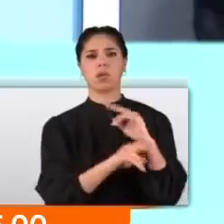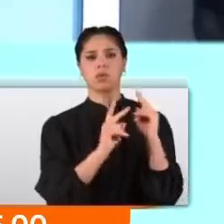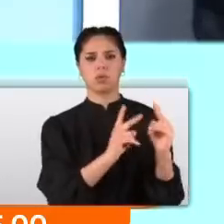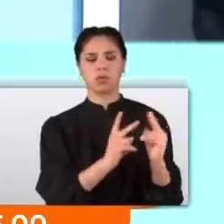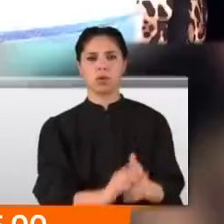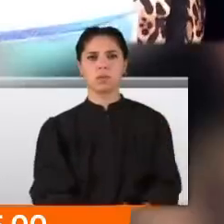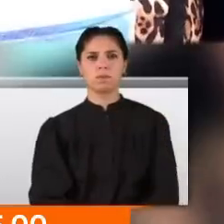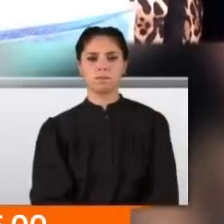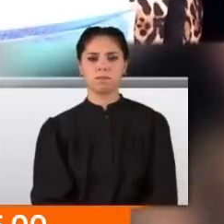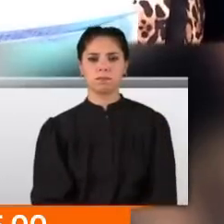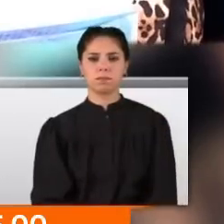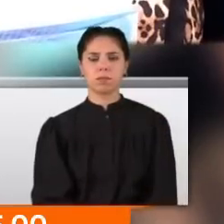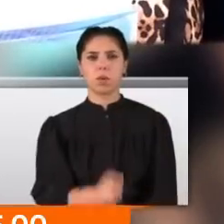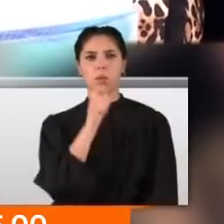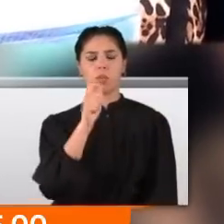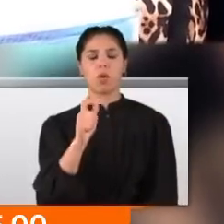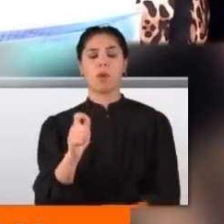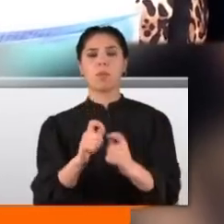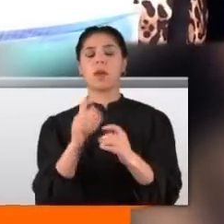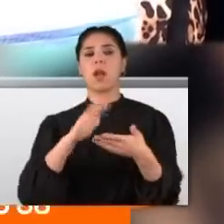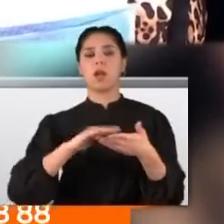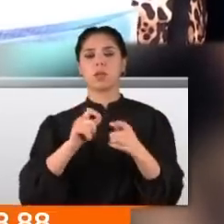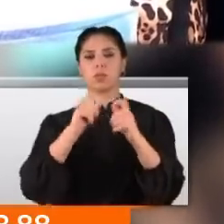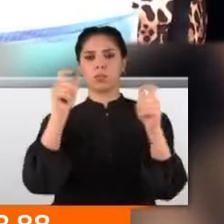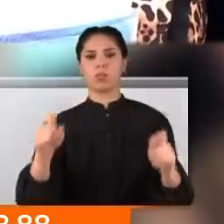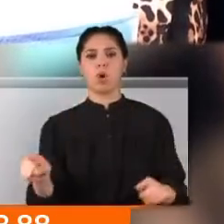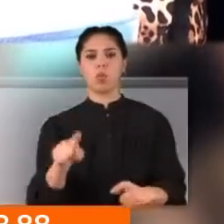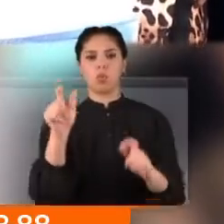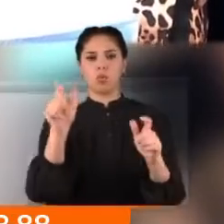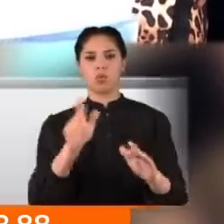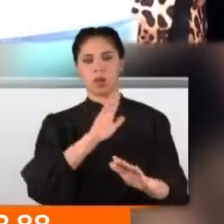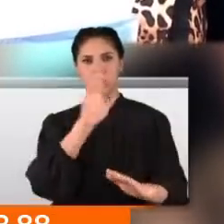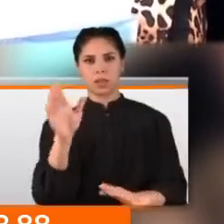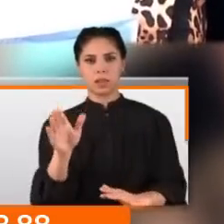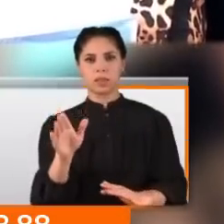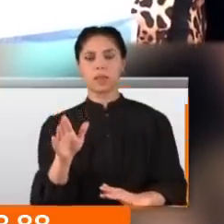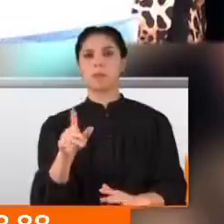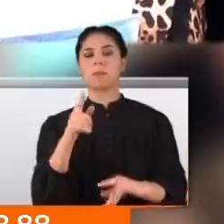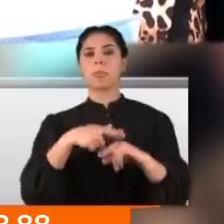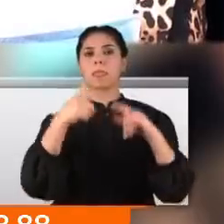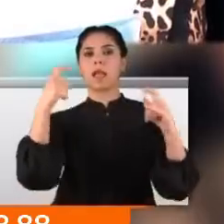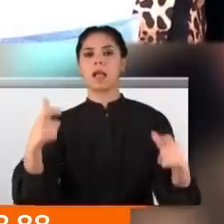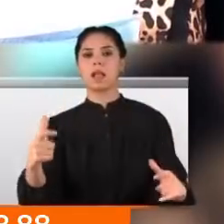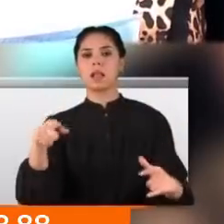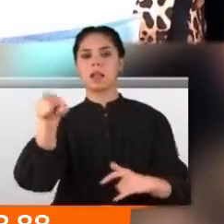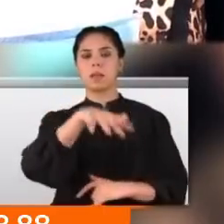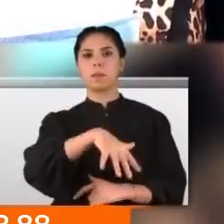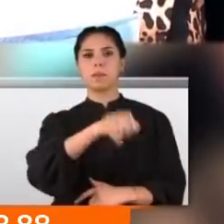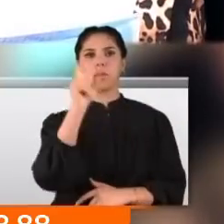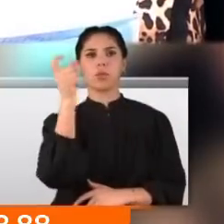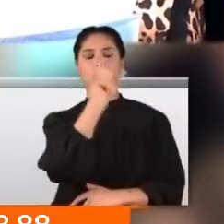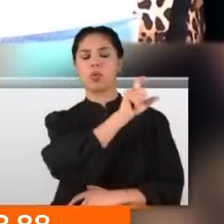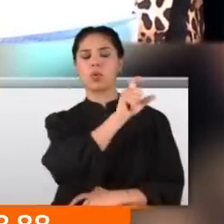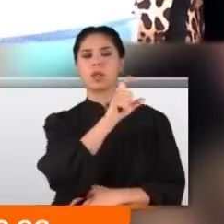be canım be. Muhabirimiz Burak da Urfa'ya gitti. Haliliye ilçesinde Topçu Meydanı'nda 9 aydır kayıp